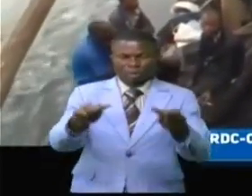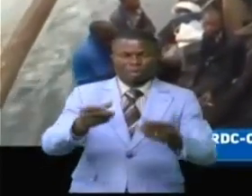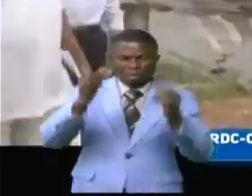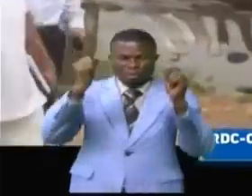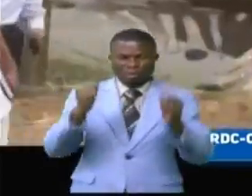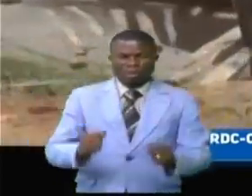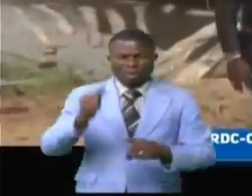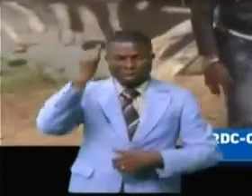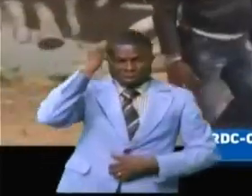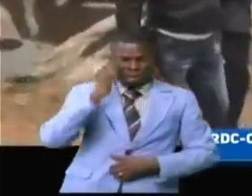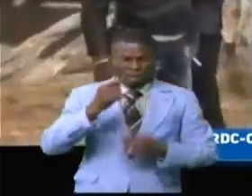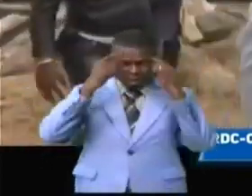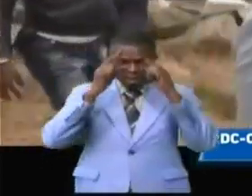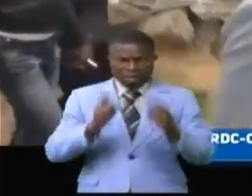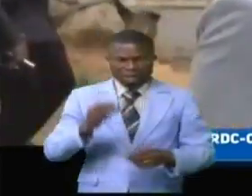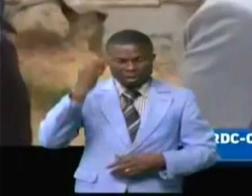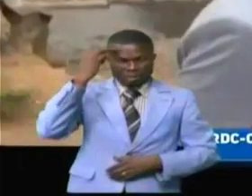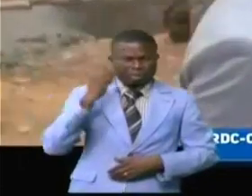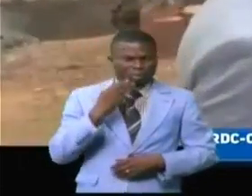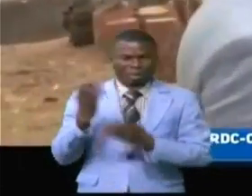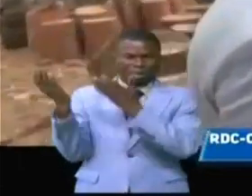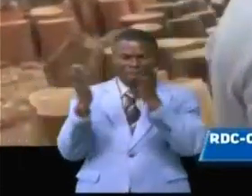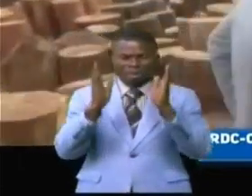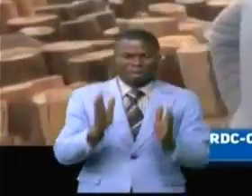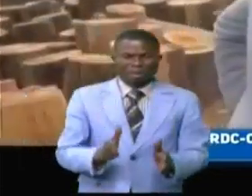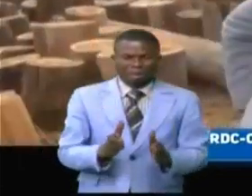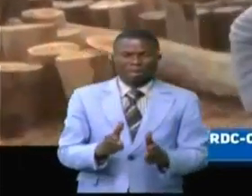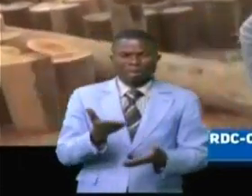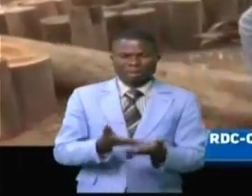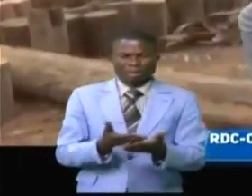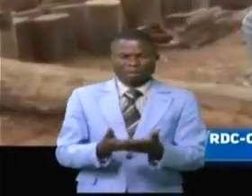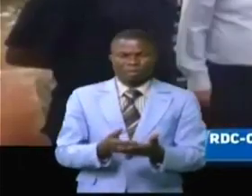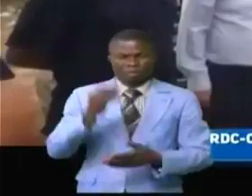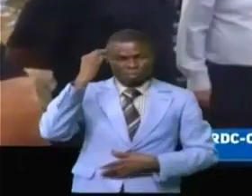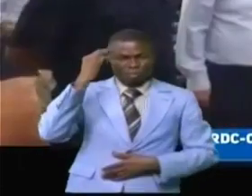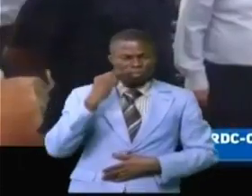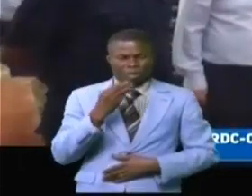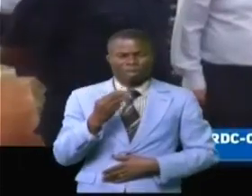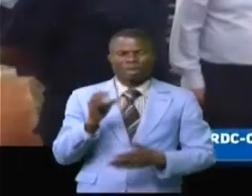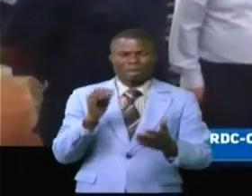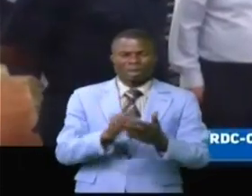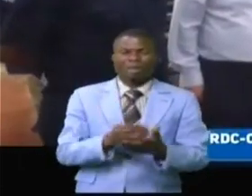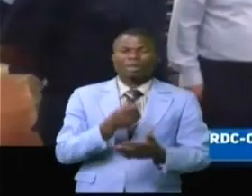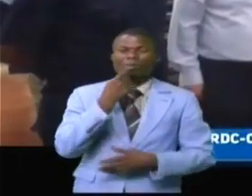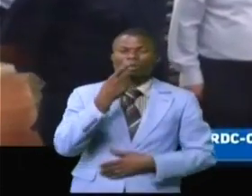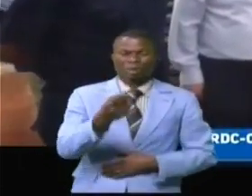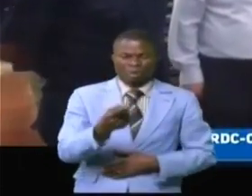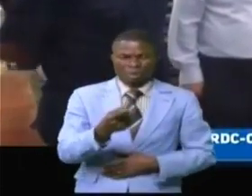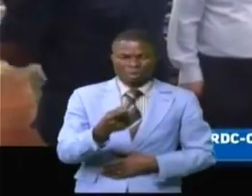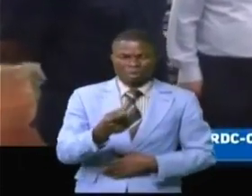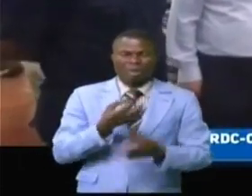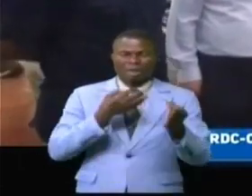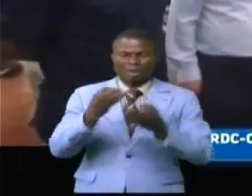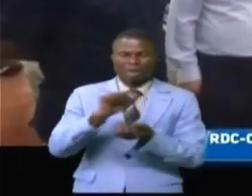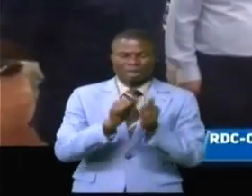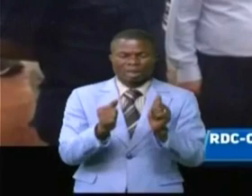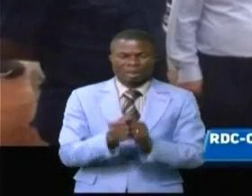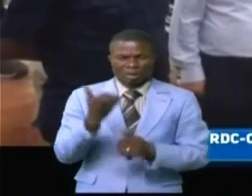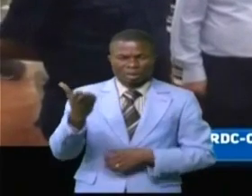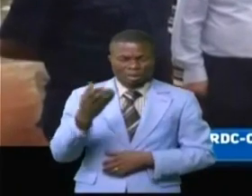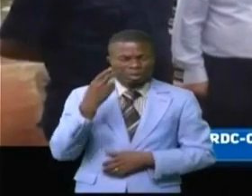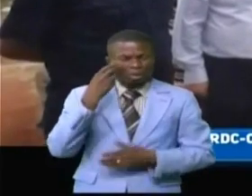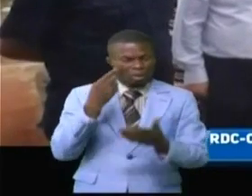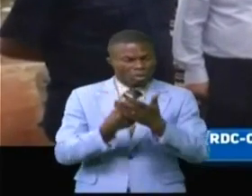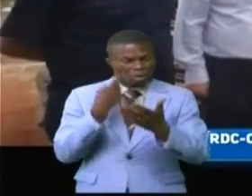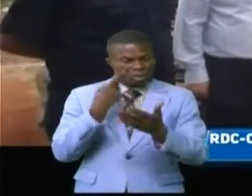décidé Maître Marc Ekilali Kombo. Bien avant, le patron de transport a fait un aller-retour à Kimpoko pour